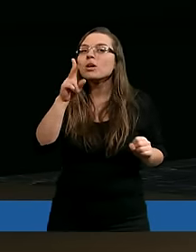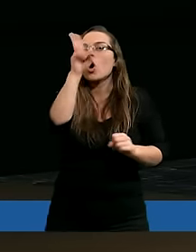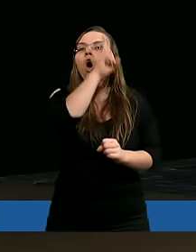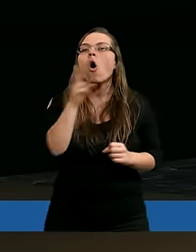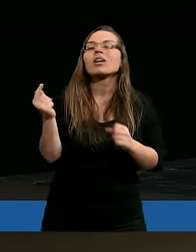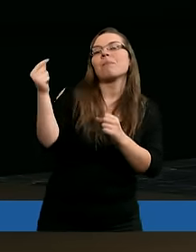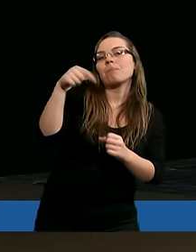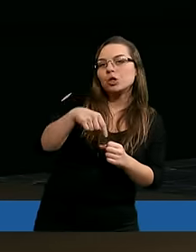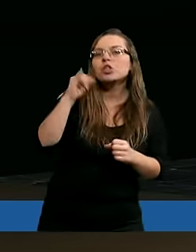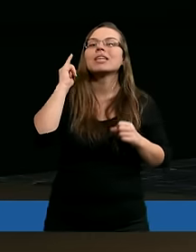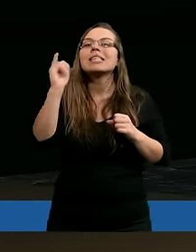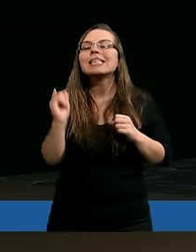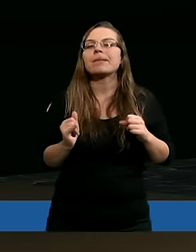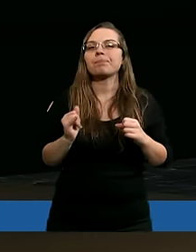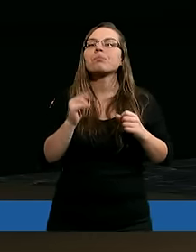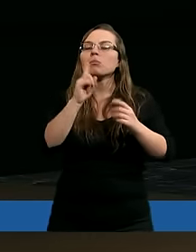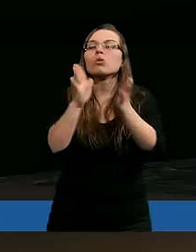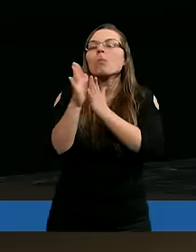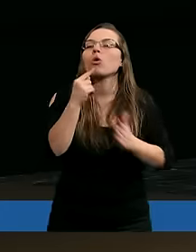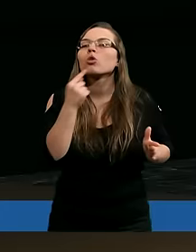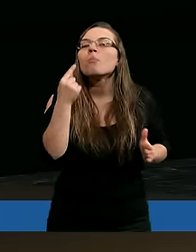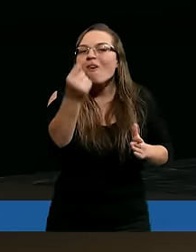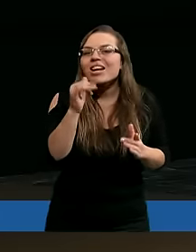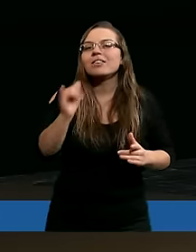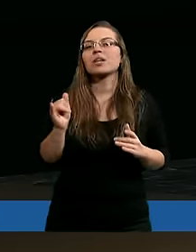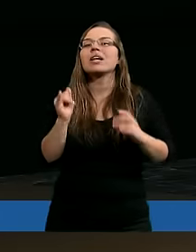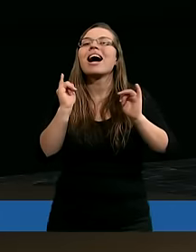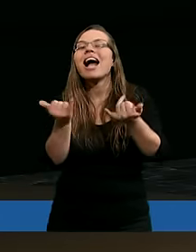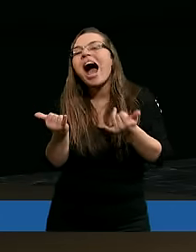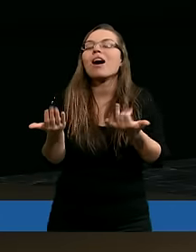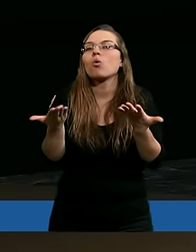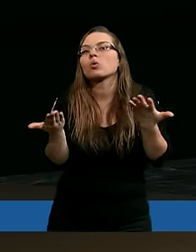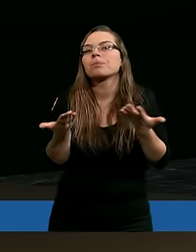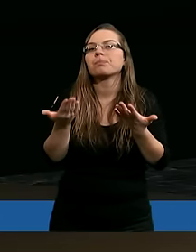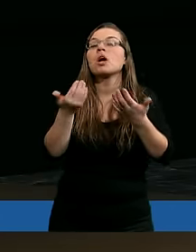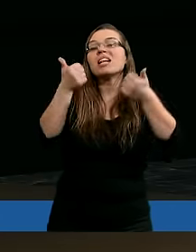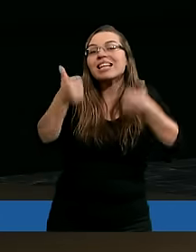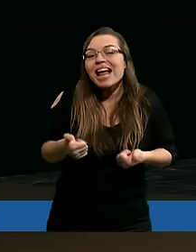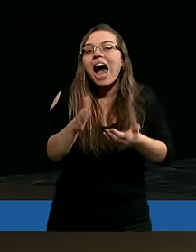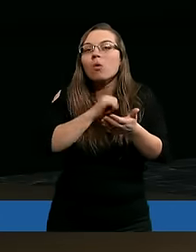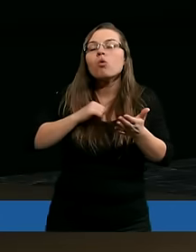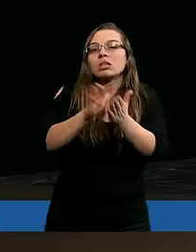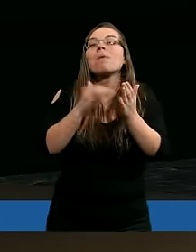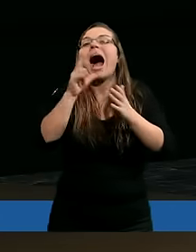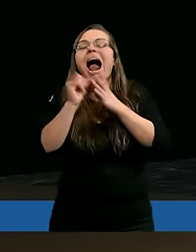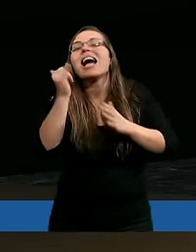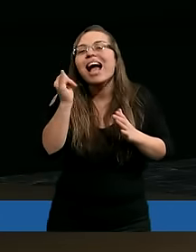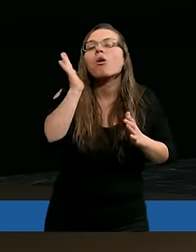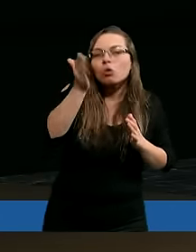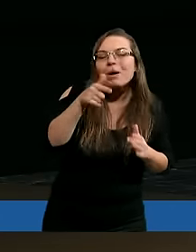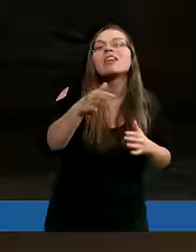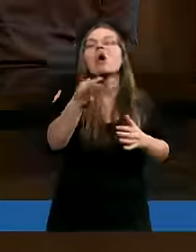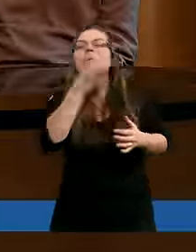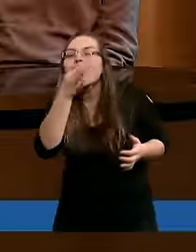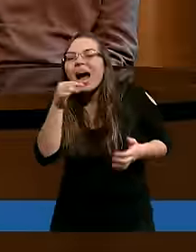żeby rodzice przyszli i po prostu powiedzieli: jakoś stało się, ale jakoś to będzie, naprawimy